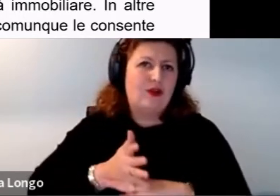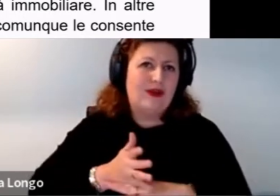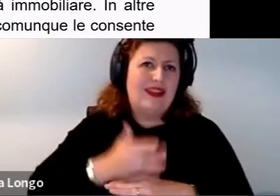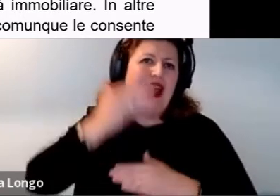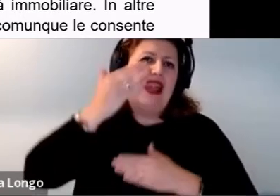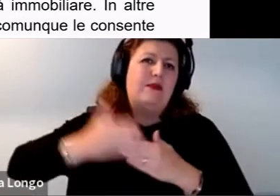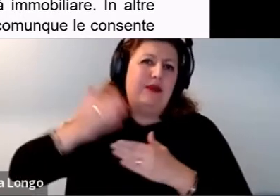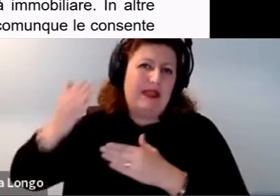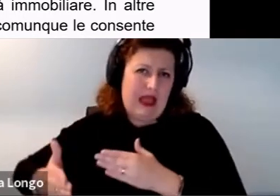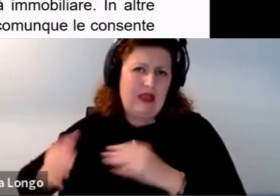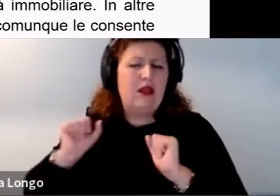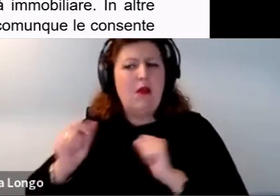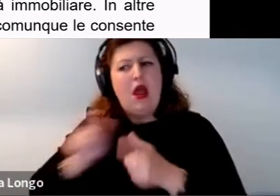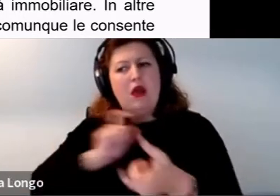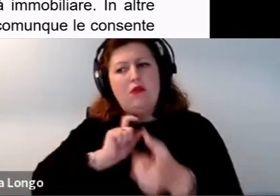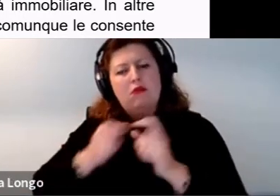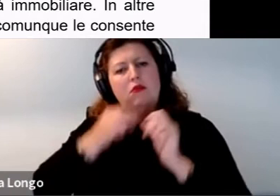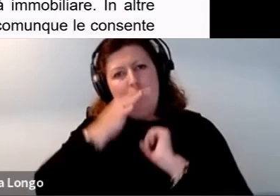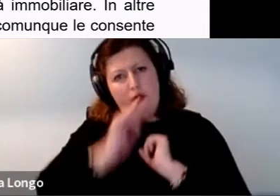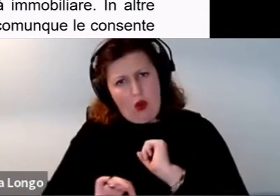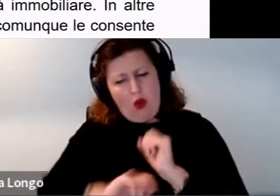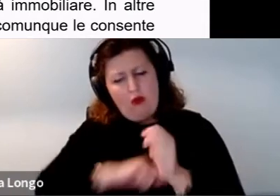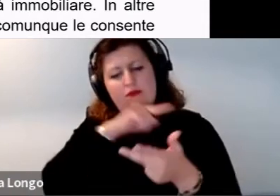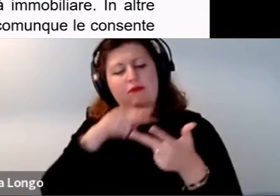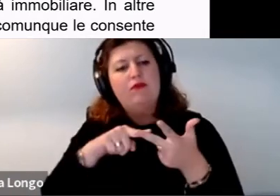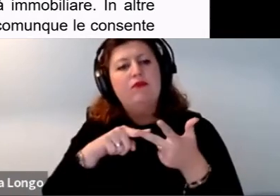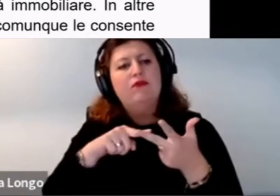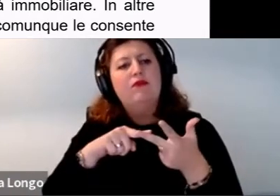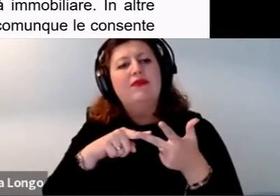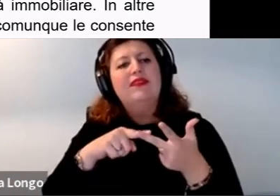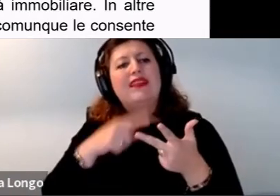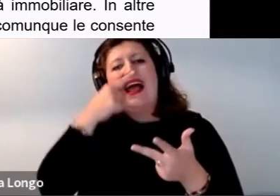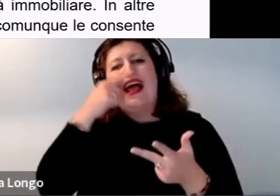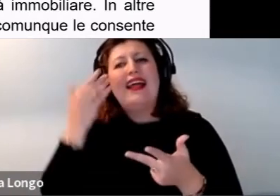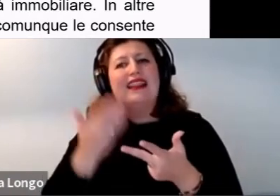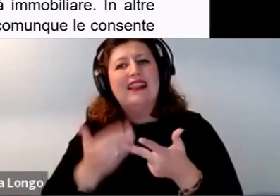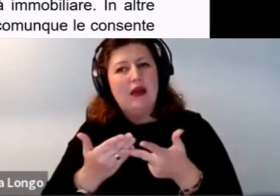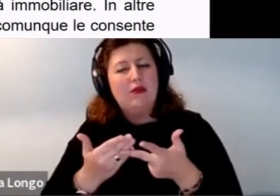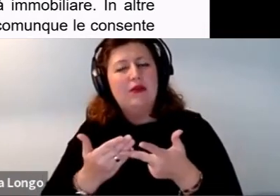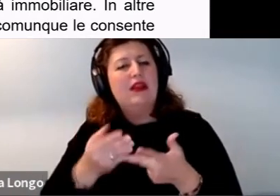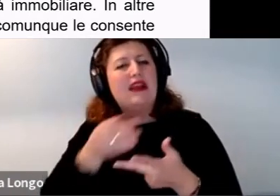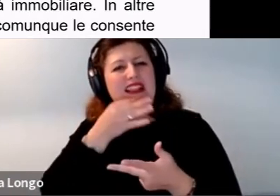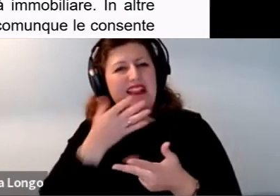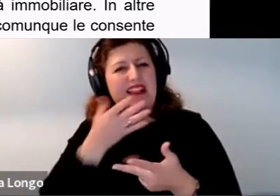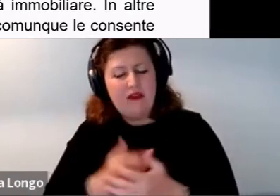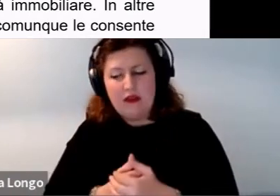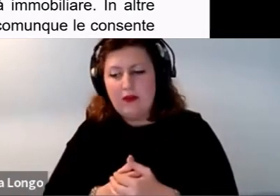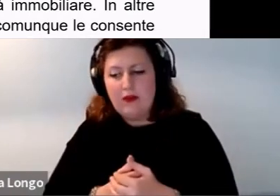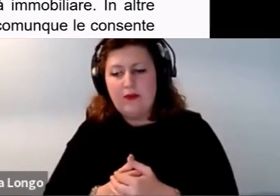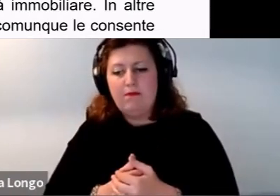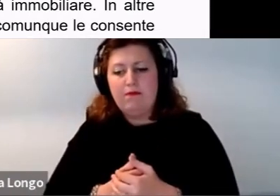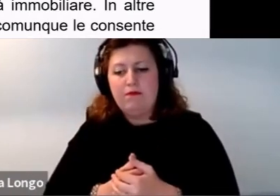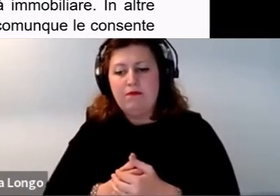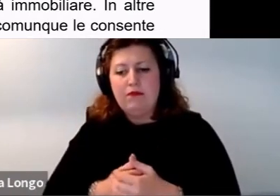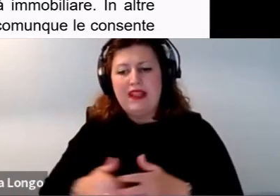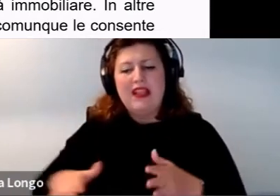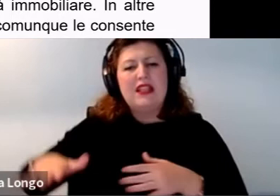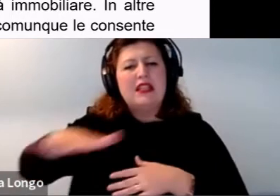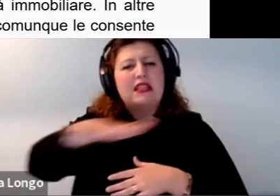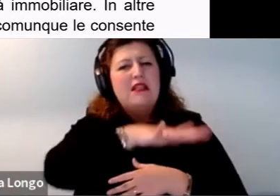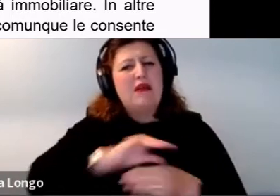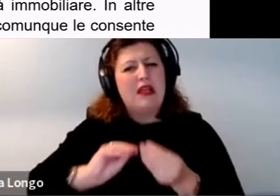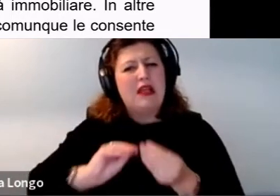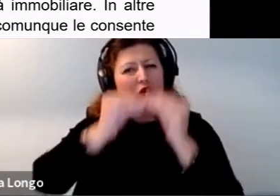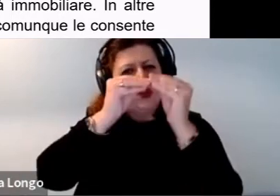relazione fondamentale. Infine, l'adattabilità si intende la possibilità di modificare nel tempo lo spazio